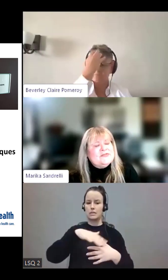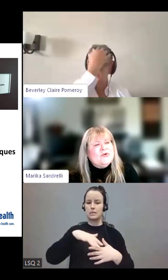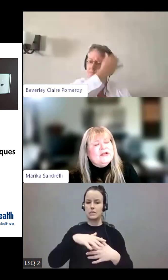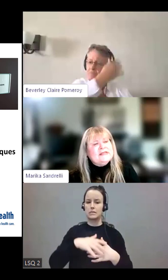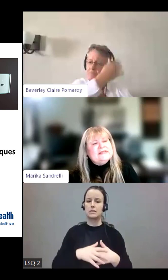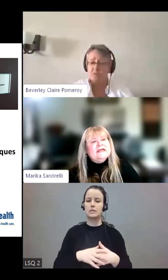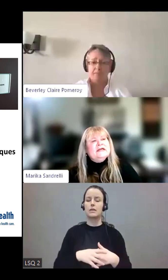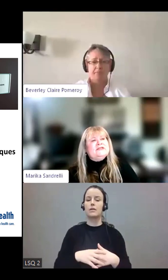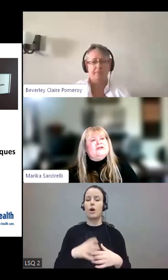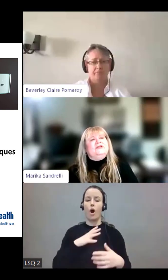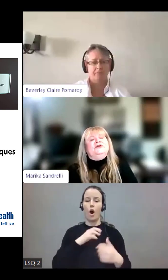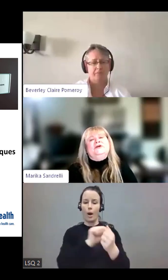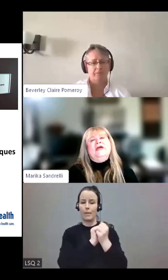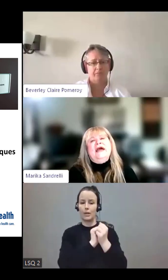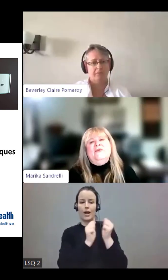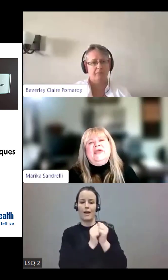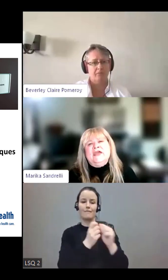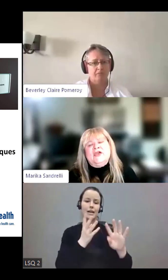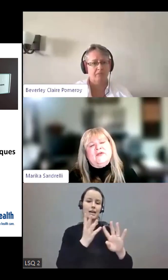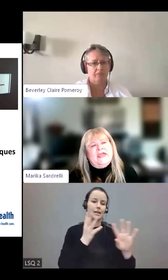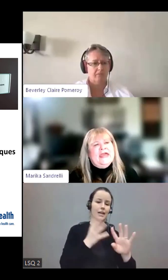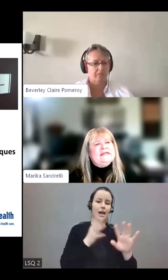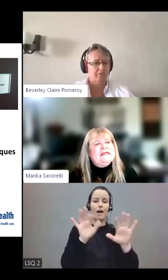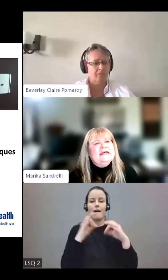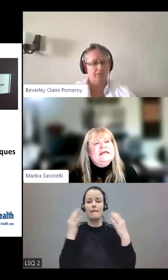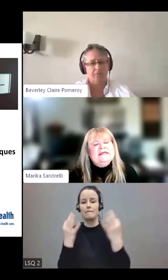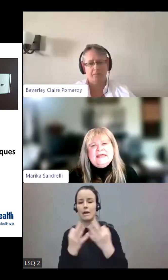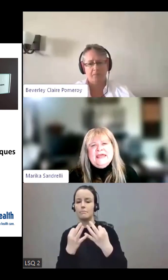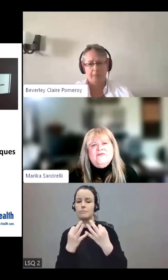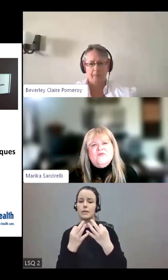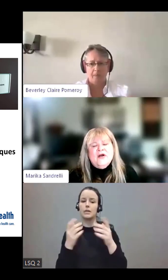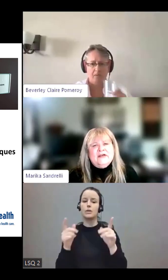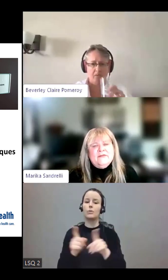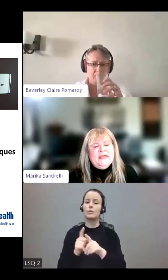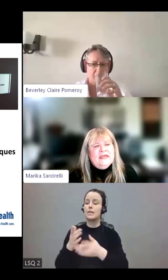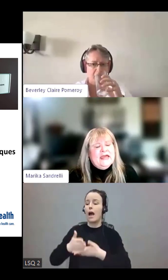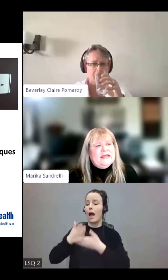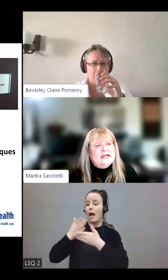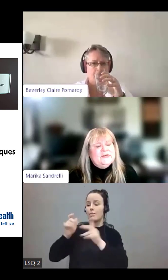aidants naturels pour apprendre comment on peut créer des espaces